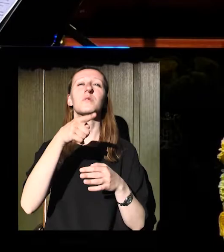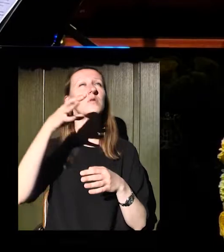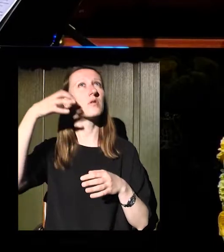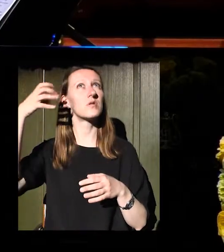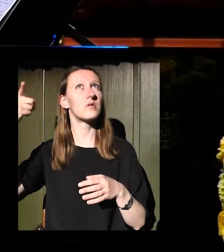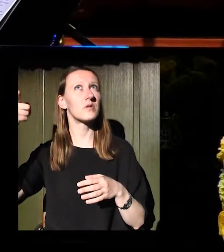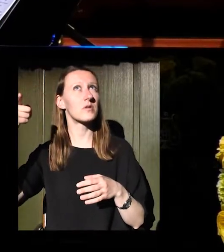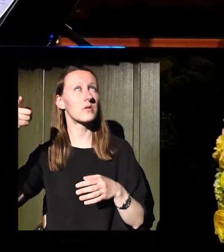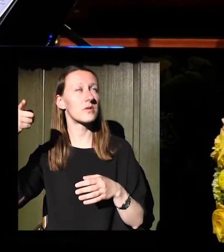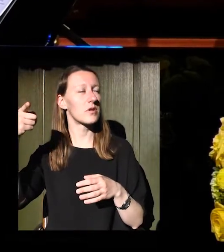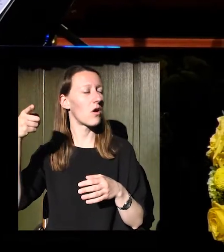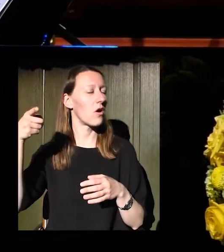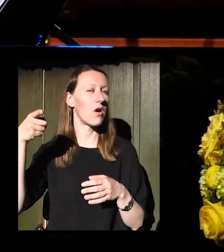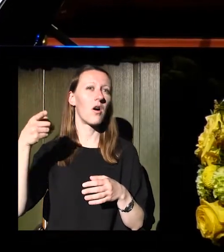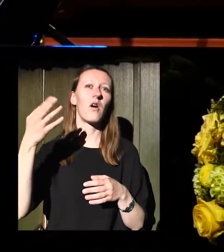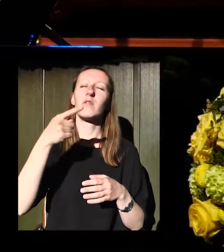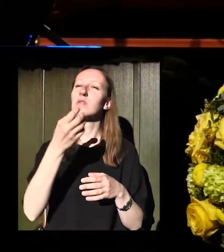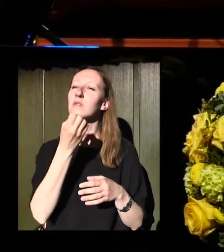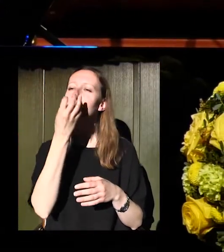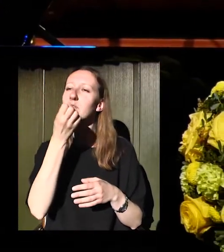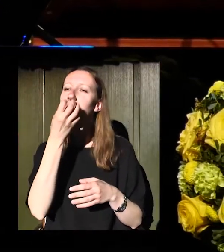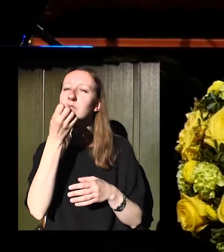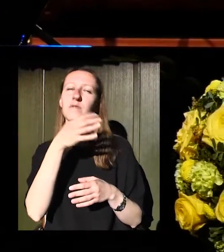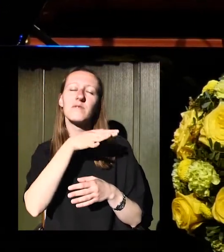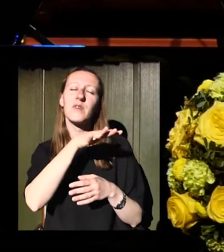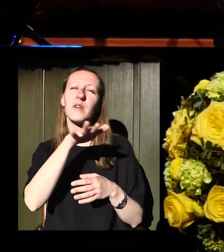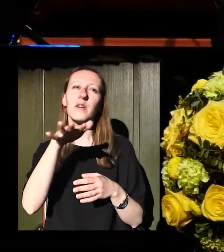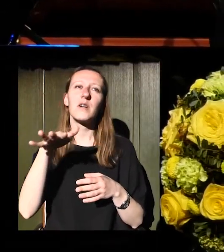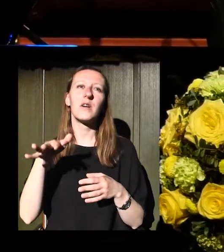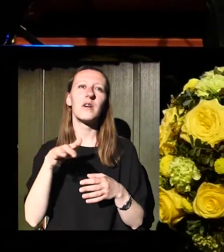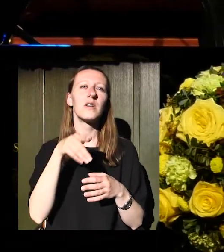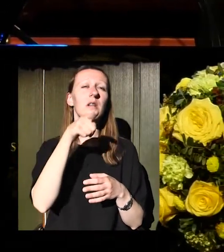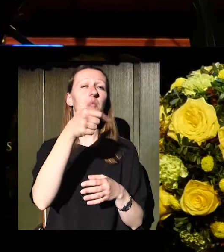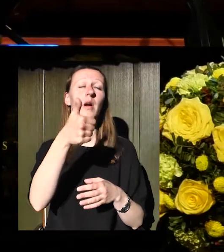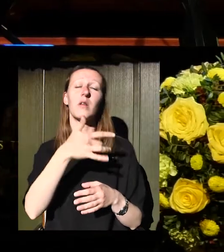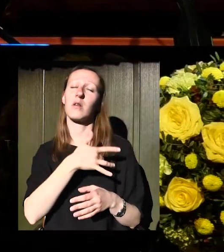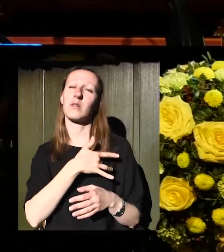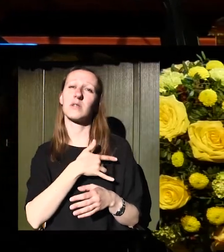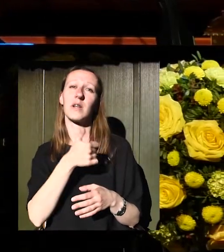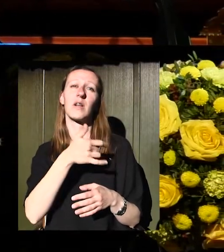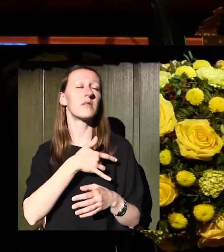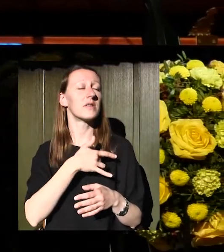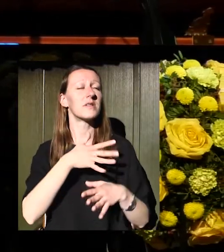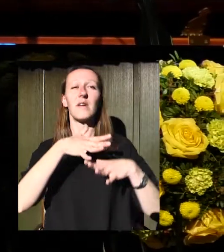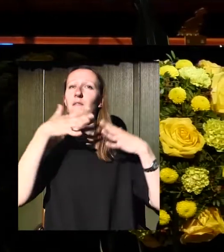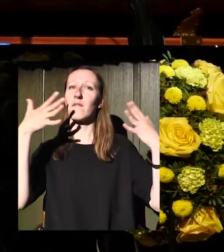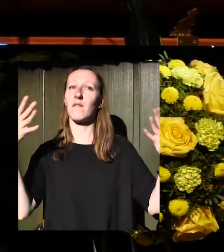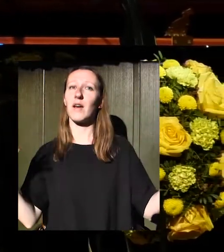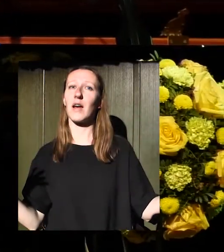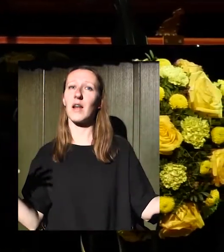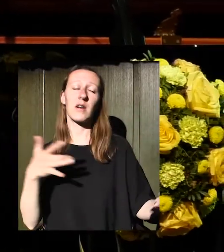quei sogni lastricati fanno un fiore di bontà. Lì c'è un cuore